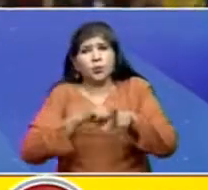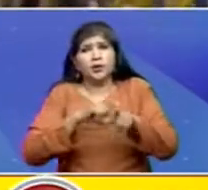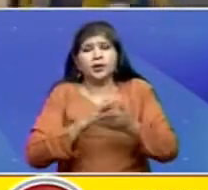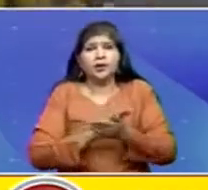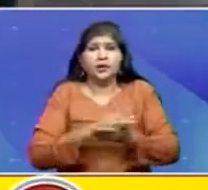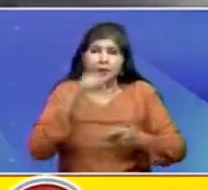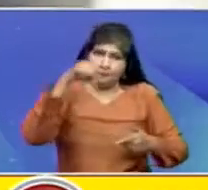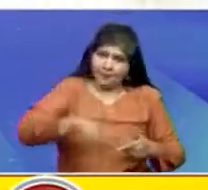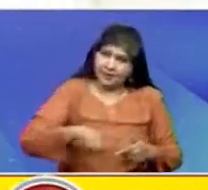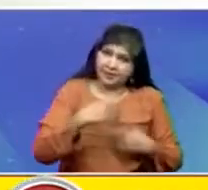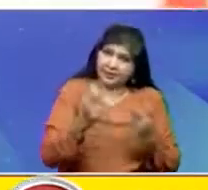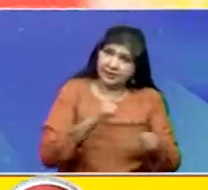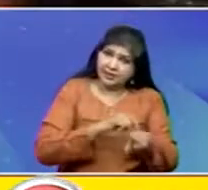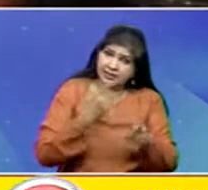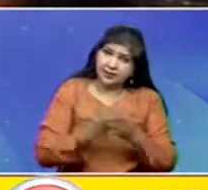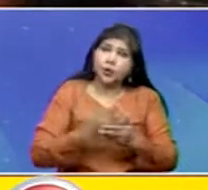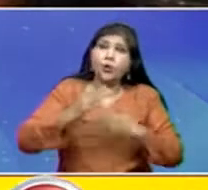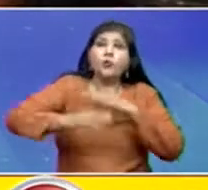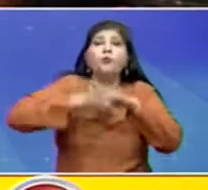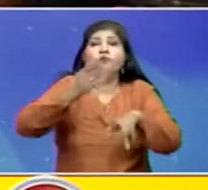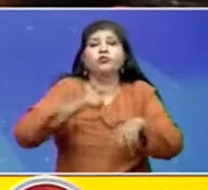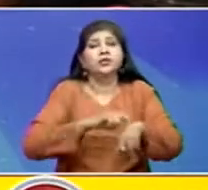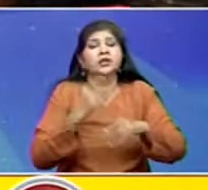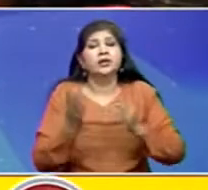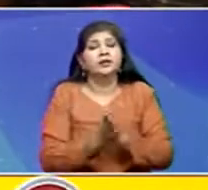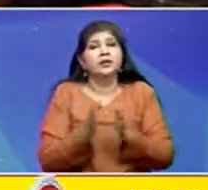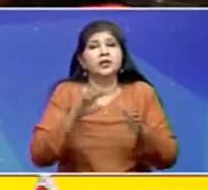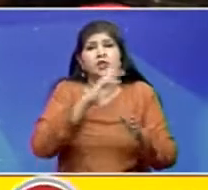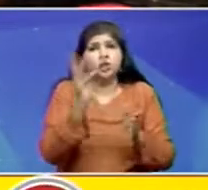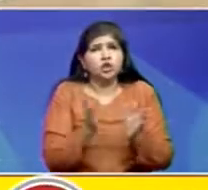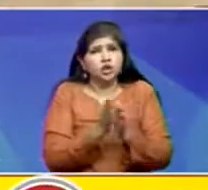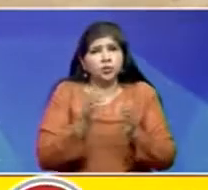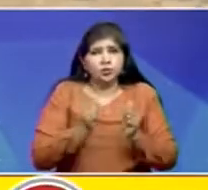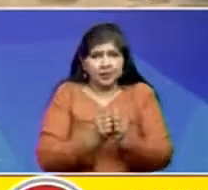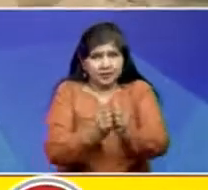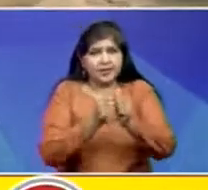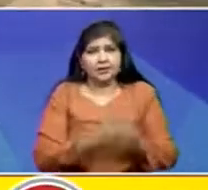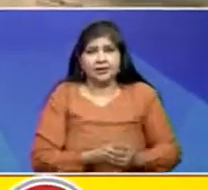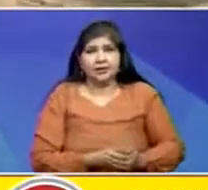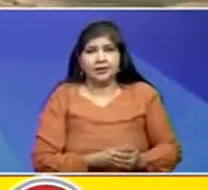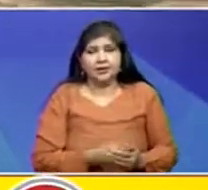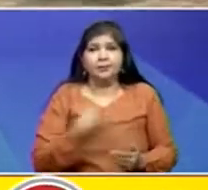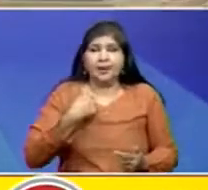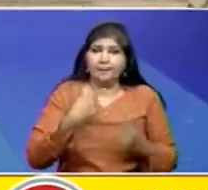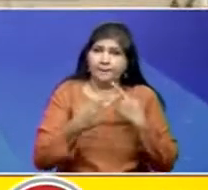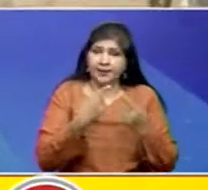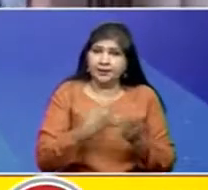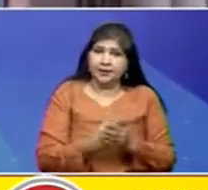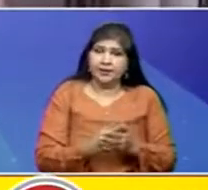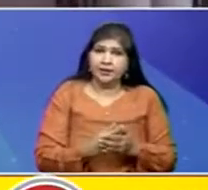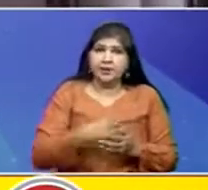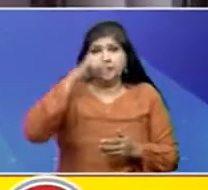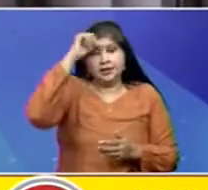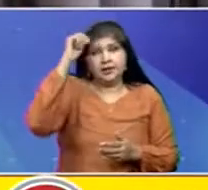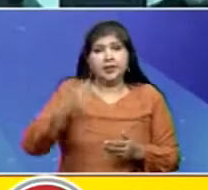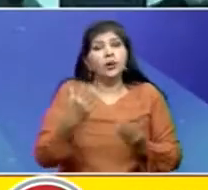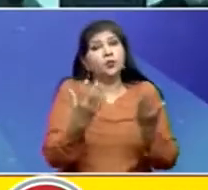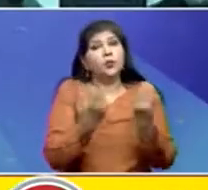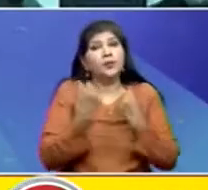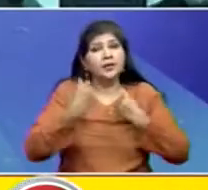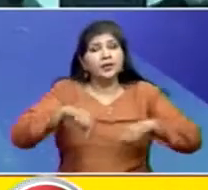भर्तमान और भविश्य तीनों से जुड़ा हुआ है मैं बात कर रहा हूँ देश को मिले